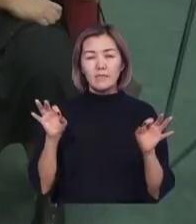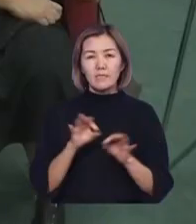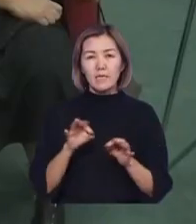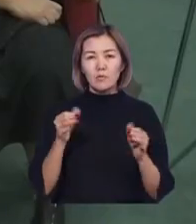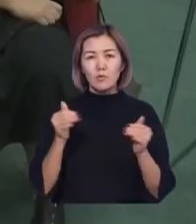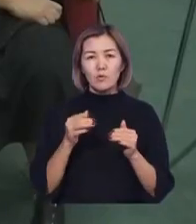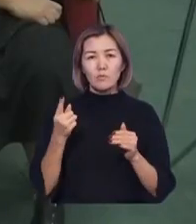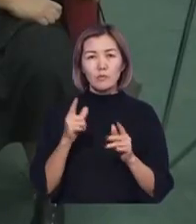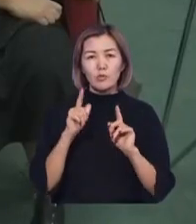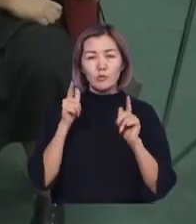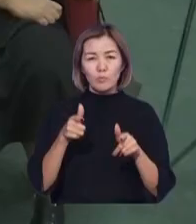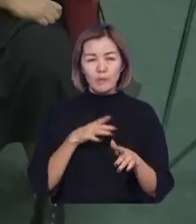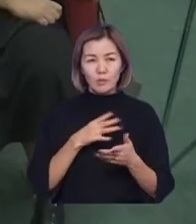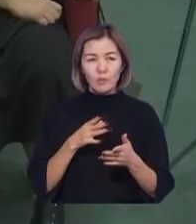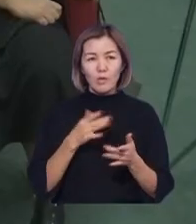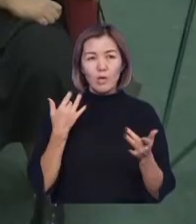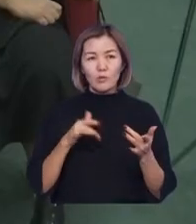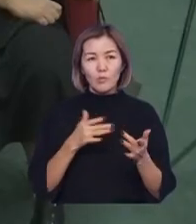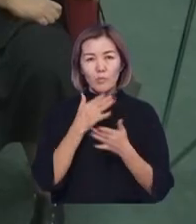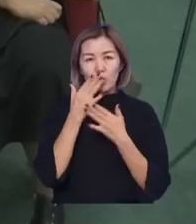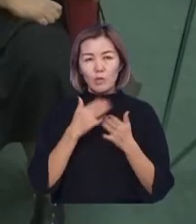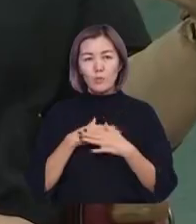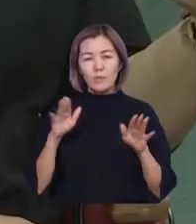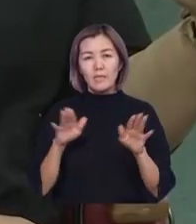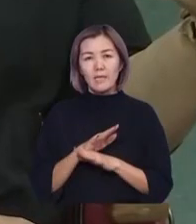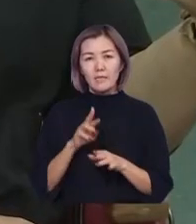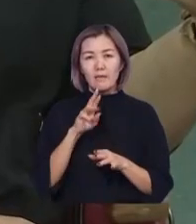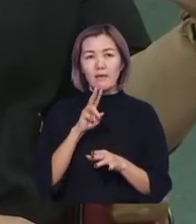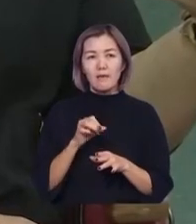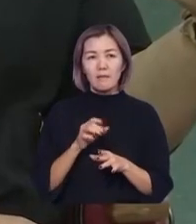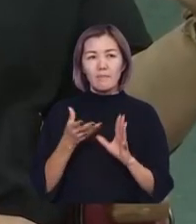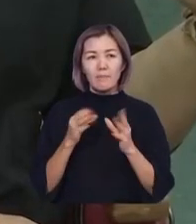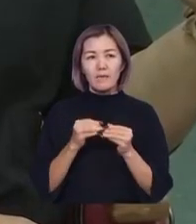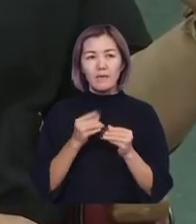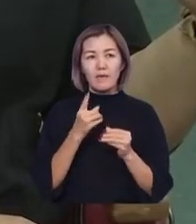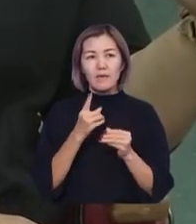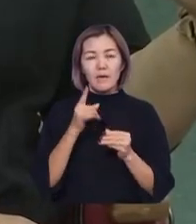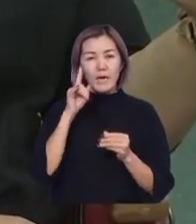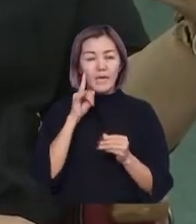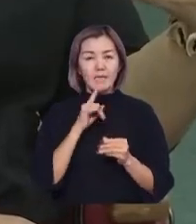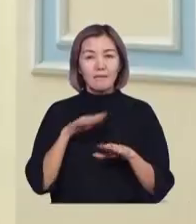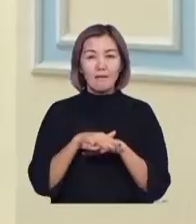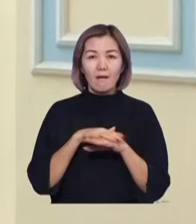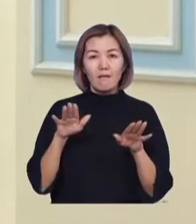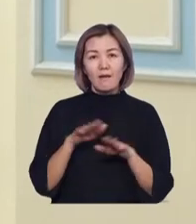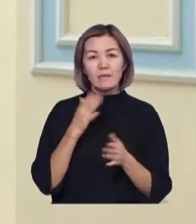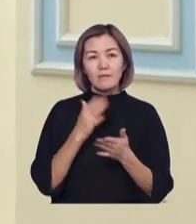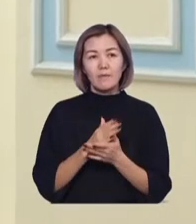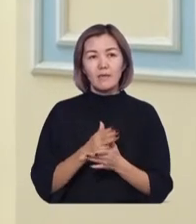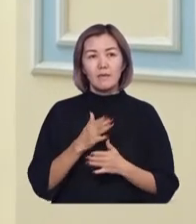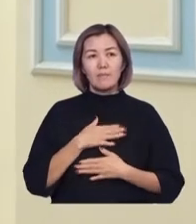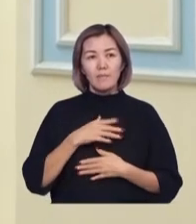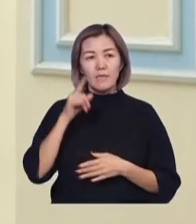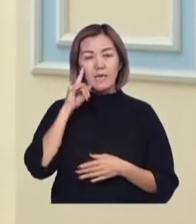колледжінің бірінші курс студенті. Қара домбыраны жанына серік еткен Янаның ән қоржынында қазақтың біршама халық әні бар. Мен қазақ